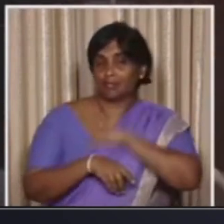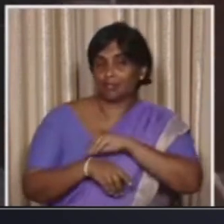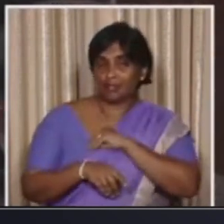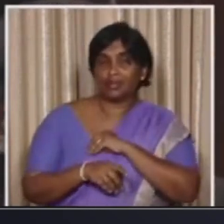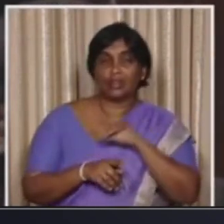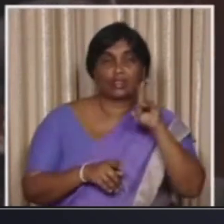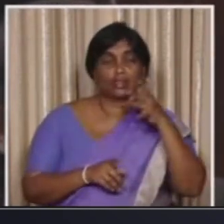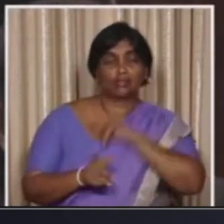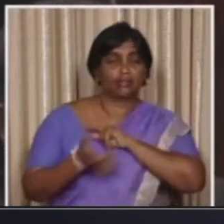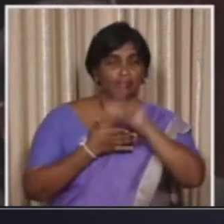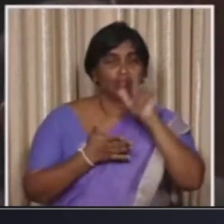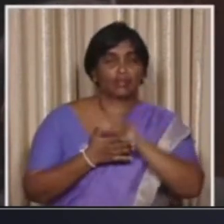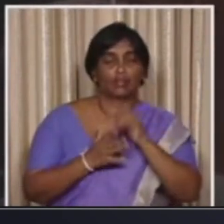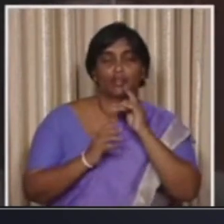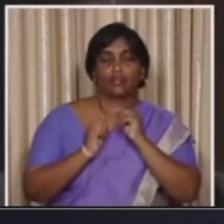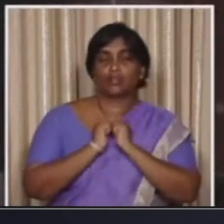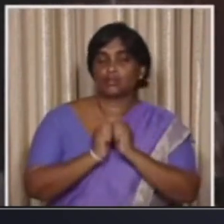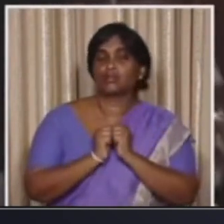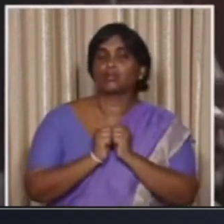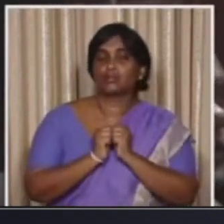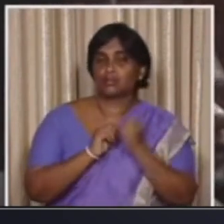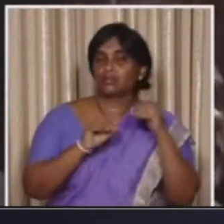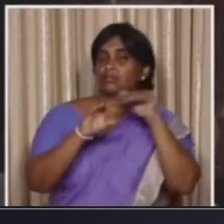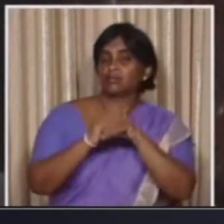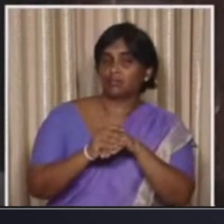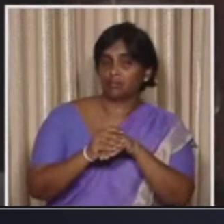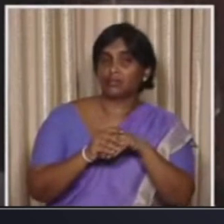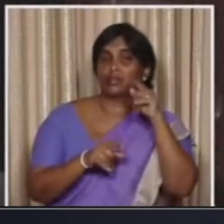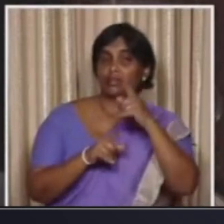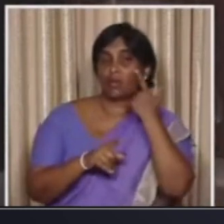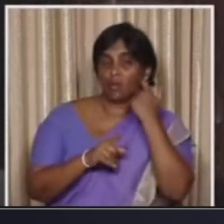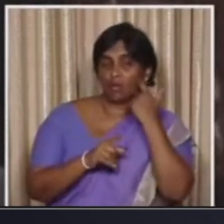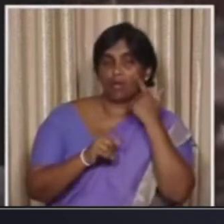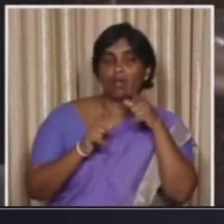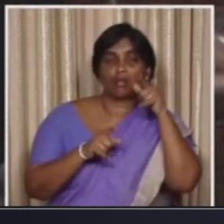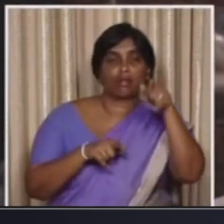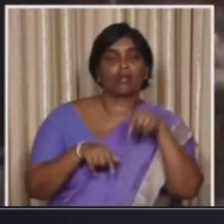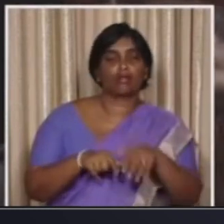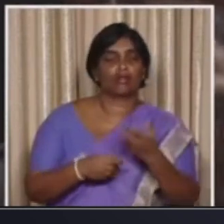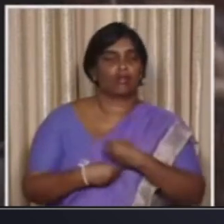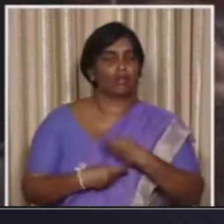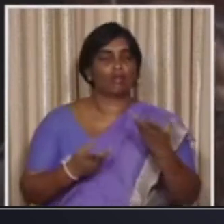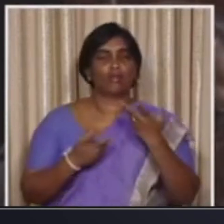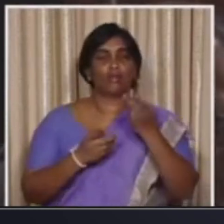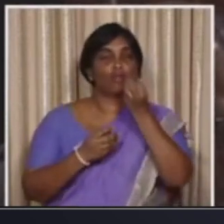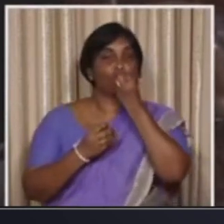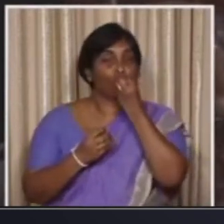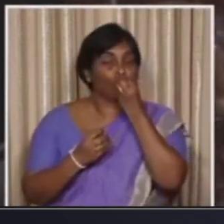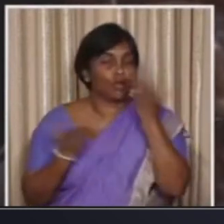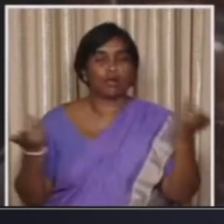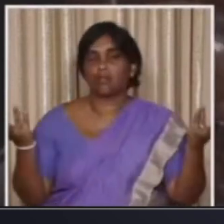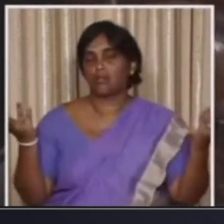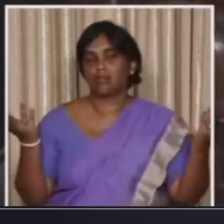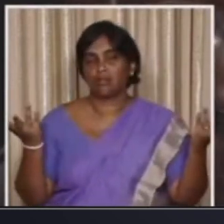සිය ගාන ගිහිල්ලා විදේශ වණ්‍යුක්ති කාර්යාංශයේ මැදිහත් වීමෙන් ඒ අනුදැනුමෙන් අද ඒ ළමයිට අතරමං වෙලා කෑම කන්න බැරුව